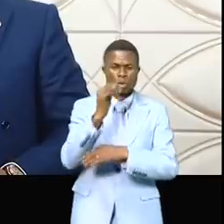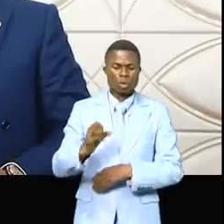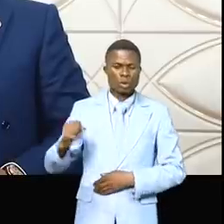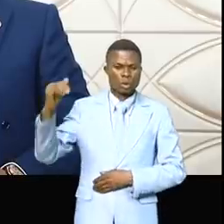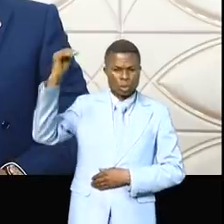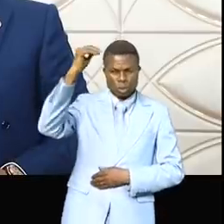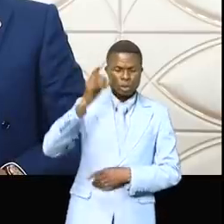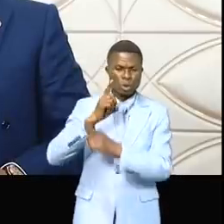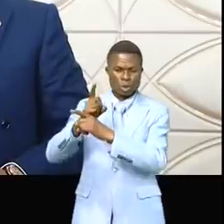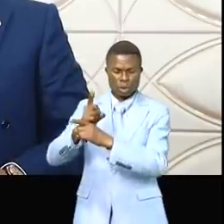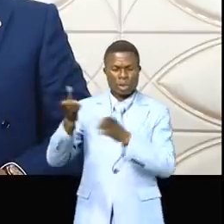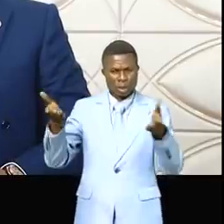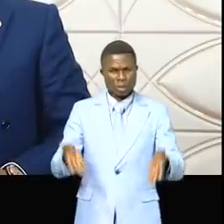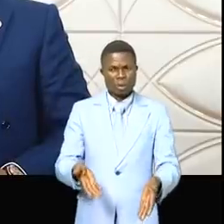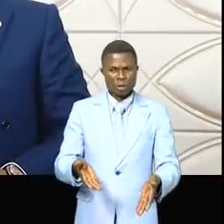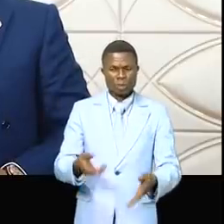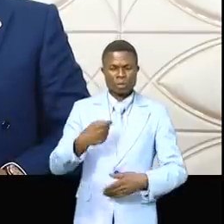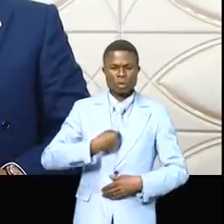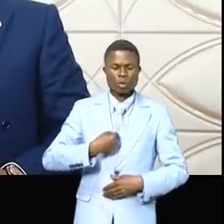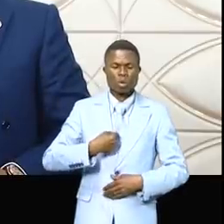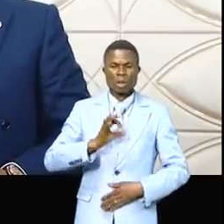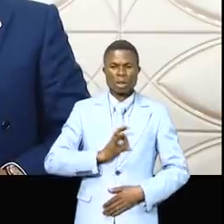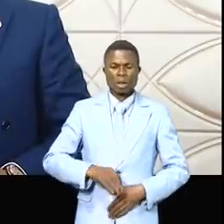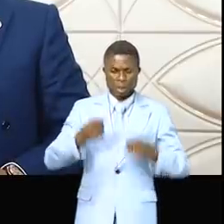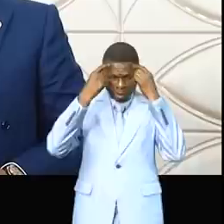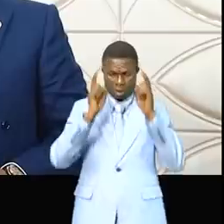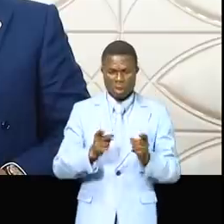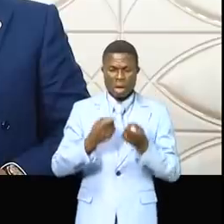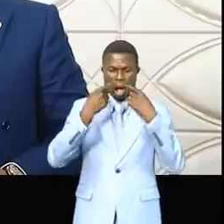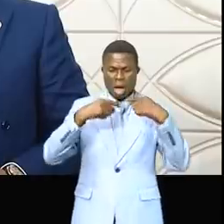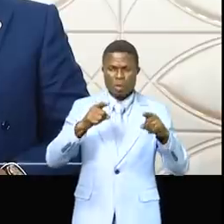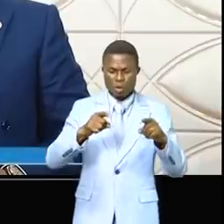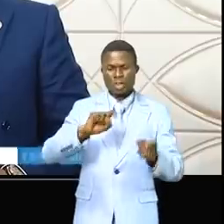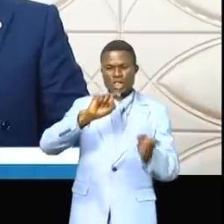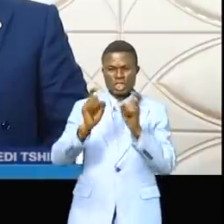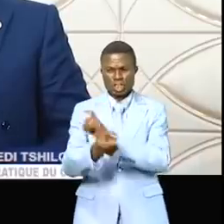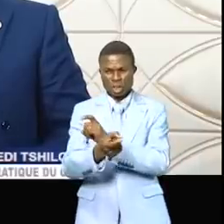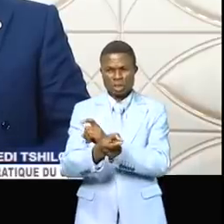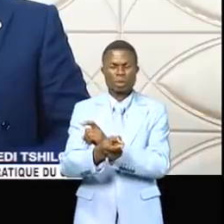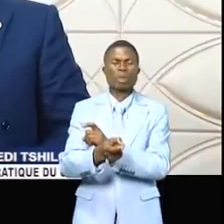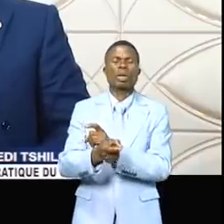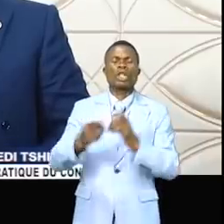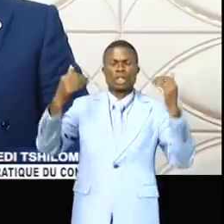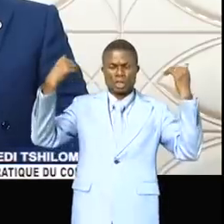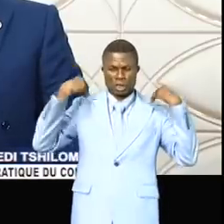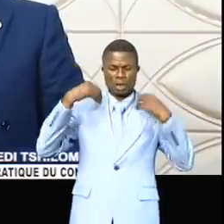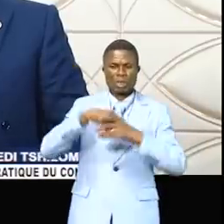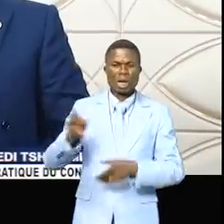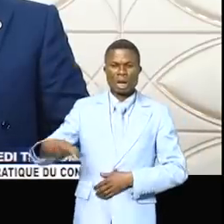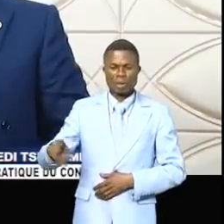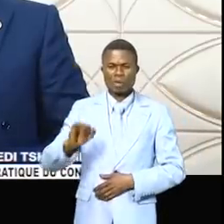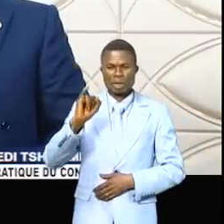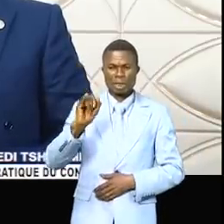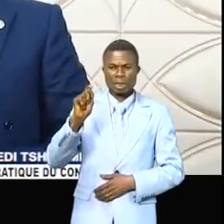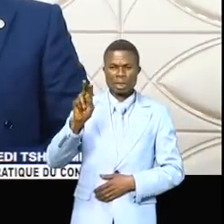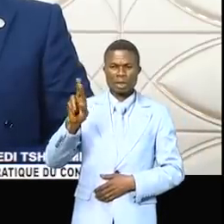défense entendu, j'ai décidé de proclamer l'état de siège sur toute l'étendue des provinces de l'Ituri et du Nord